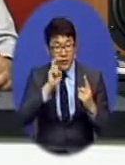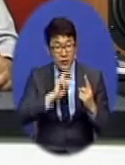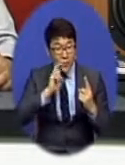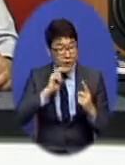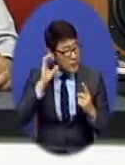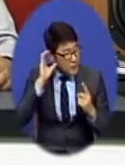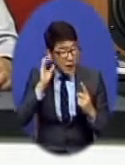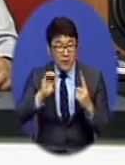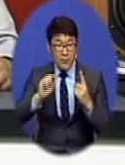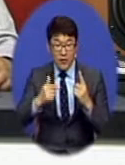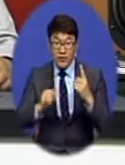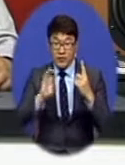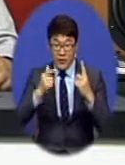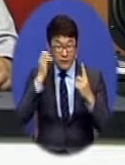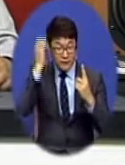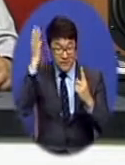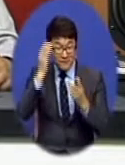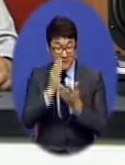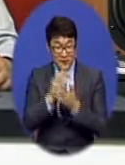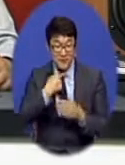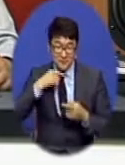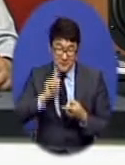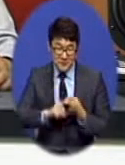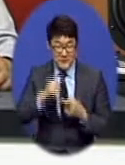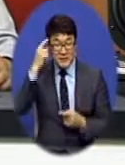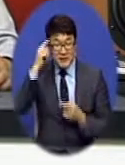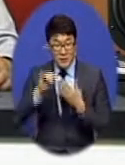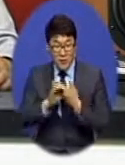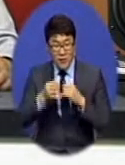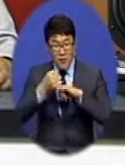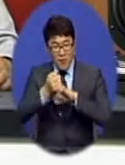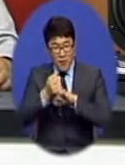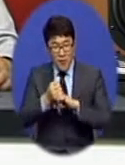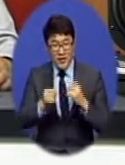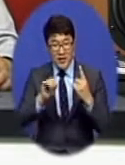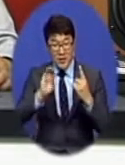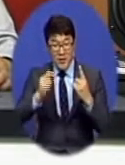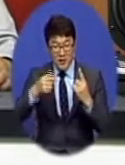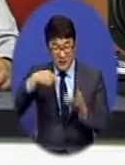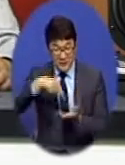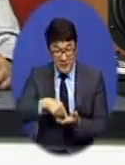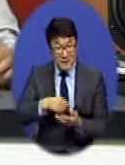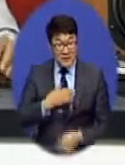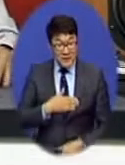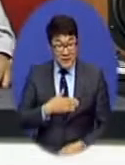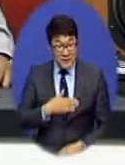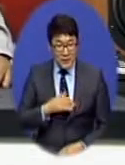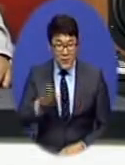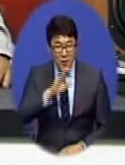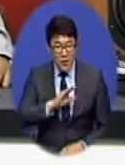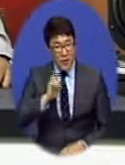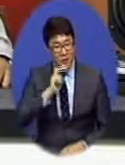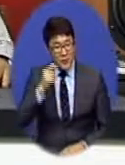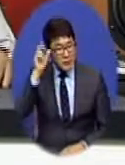송용봉님의 1번 참여번호는 1번이니까요. 마음에 드신다고 생각하시면 꾹 눌러주시기 바랍니다. 저희 노래 지금 진짜로 기대되죠?